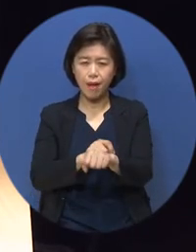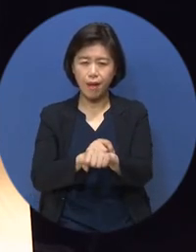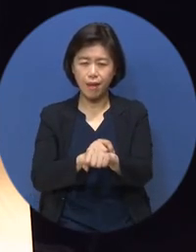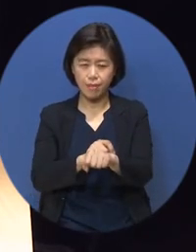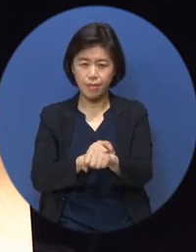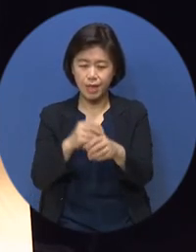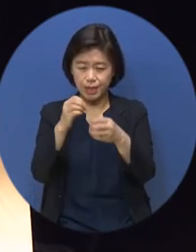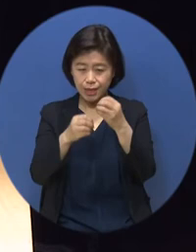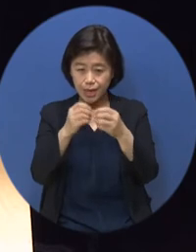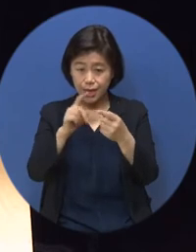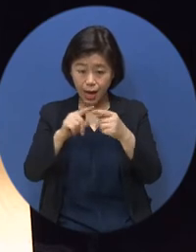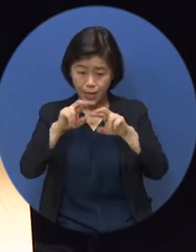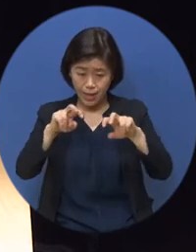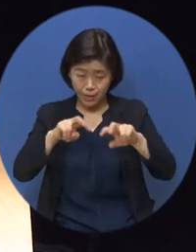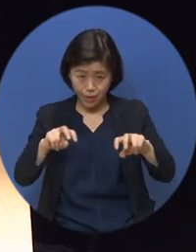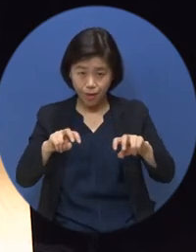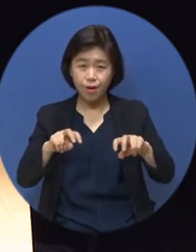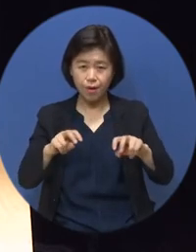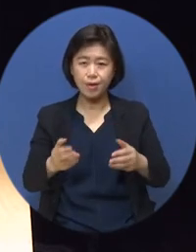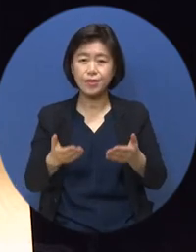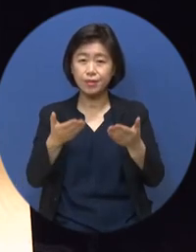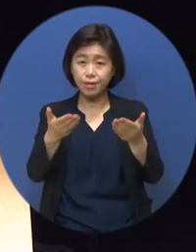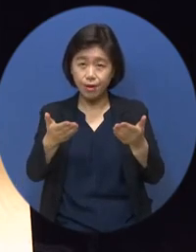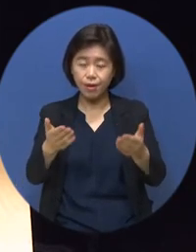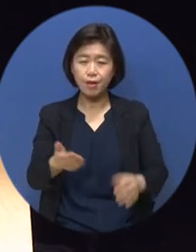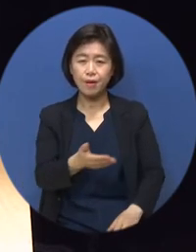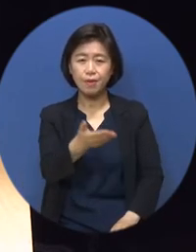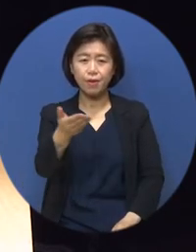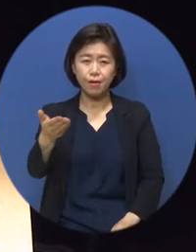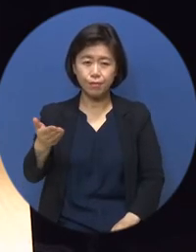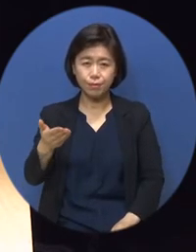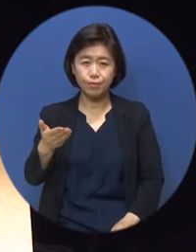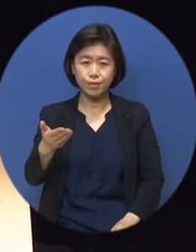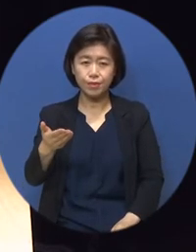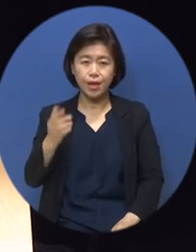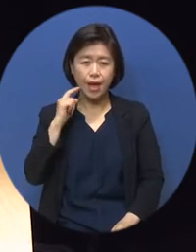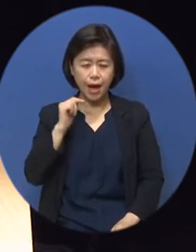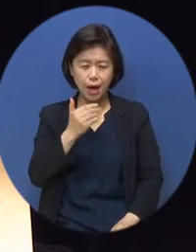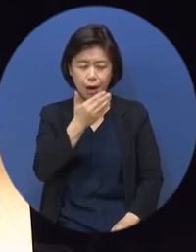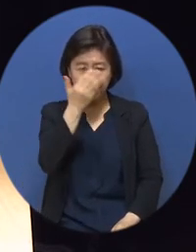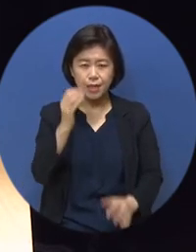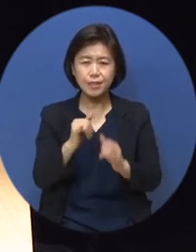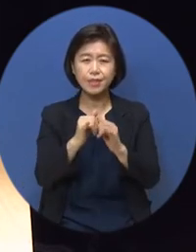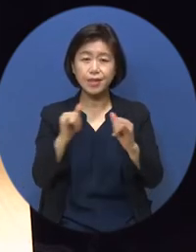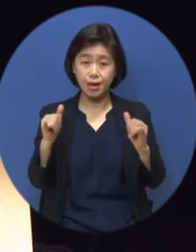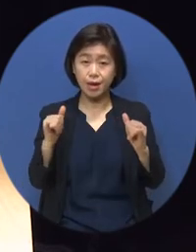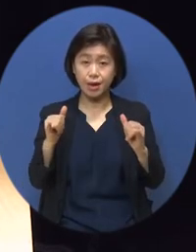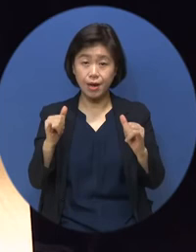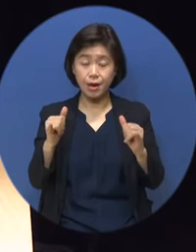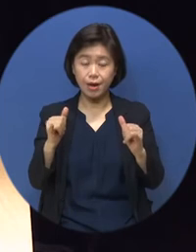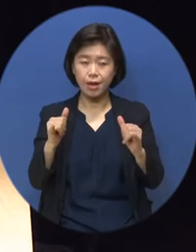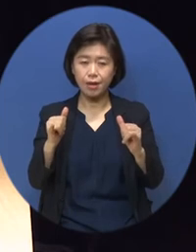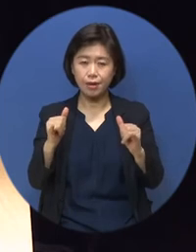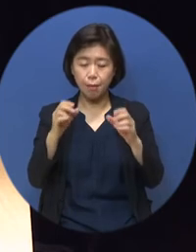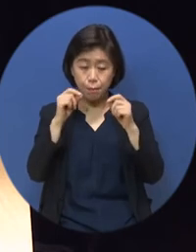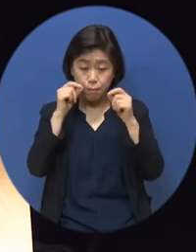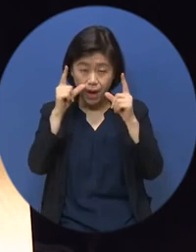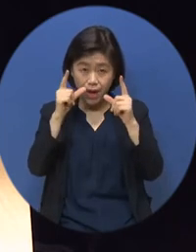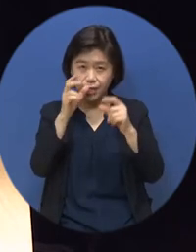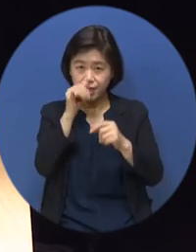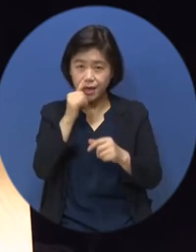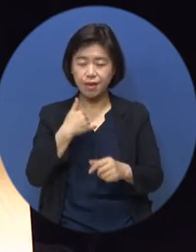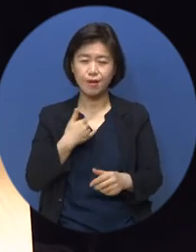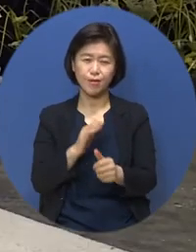여러분들이 스스로 잊고 있었던 아름다운 사람임을 증명해내는 시간을 앞으로도 계속